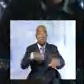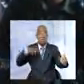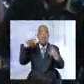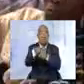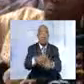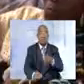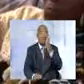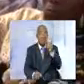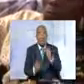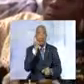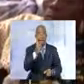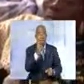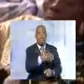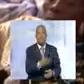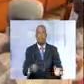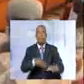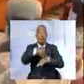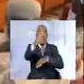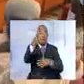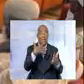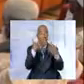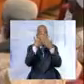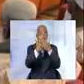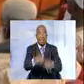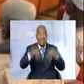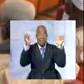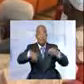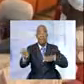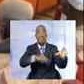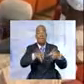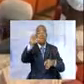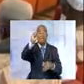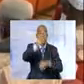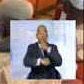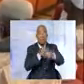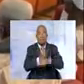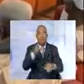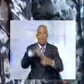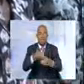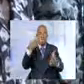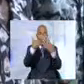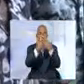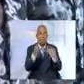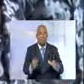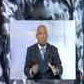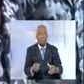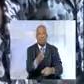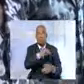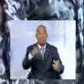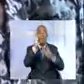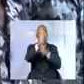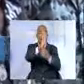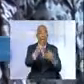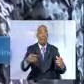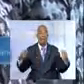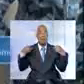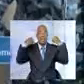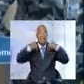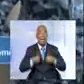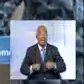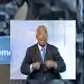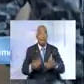collaboration entre population et forces de l'ordre. Occasion pour Paul Kofi Kofi de montrer aux populations les tenues des forces de sécurité. Le but